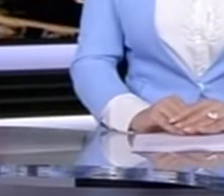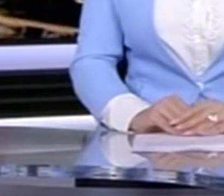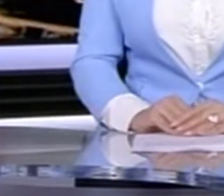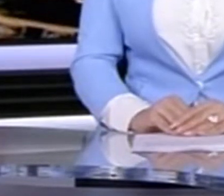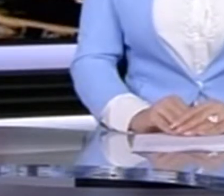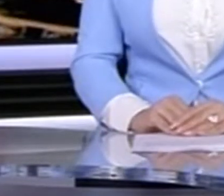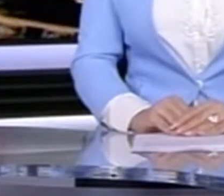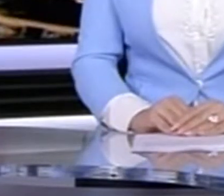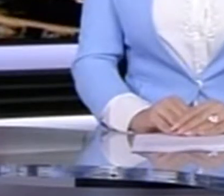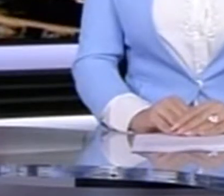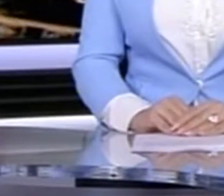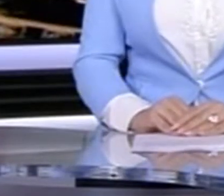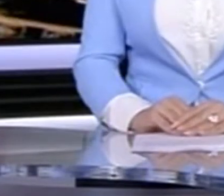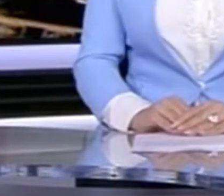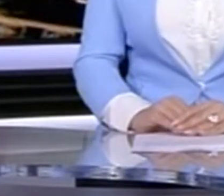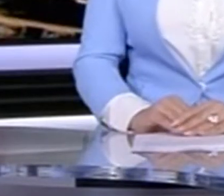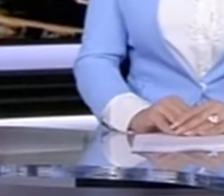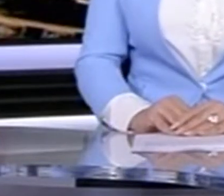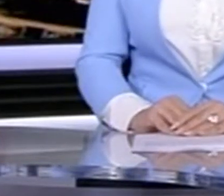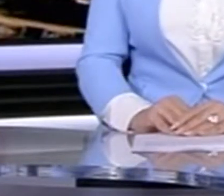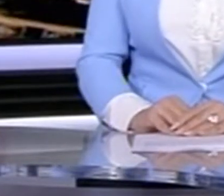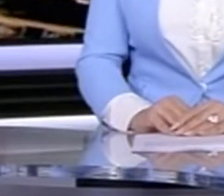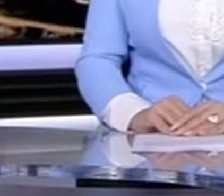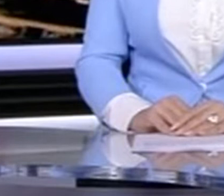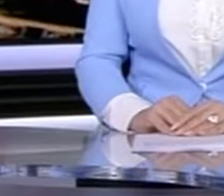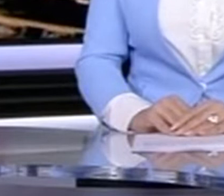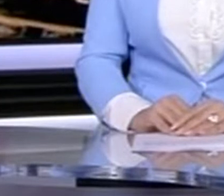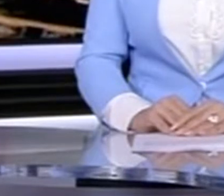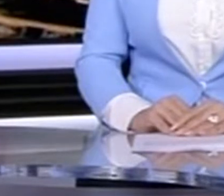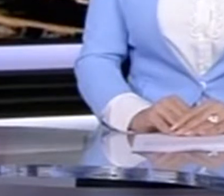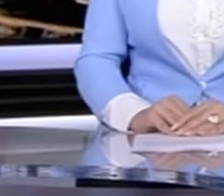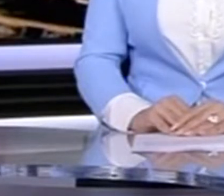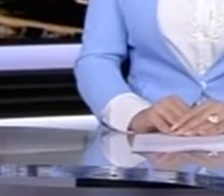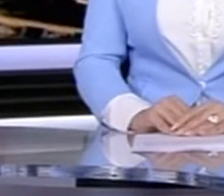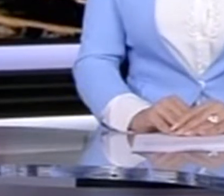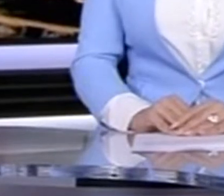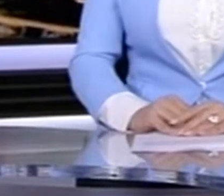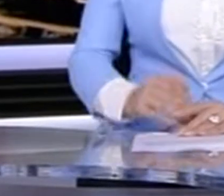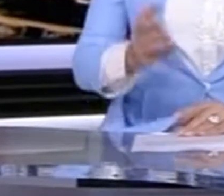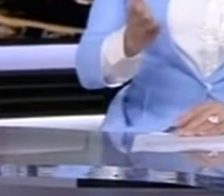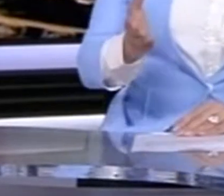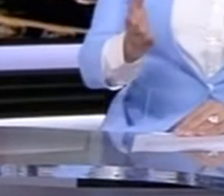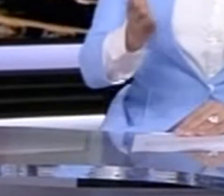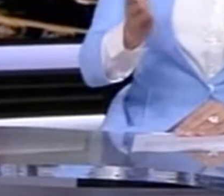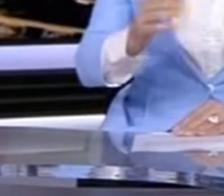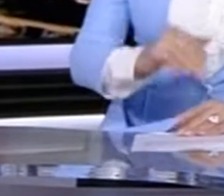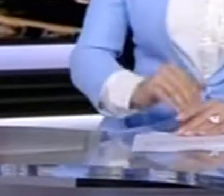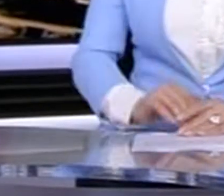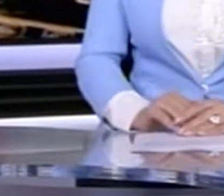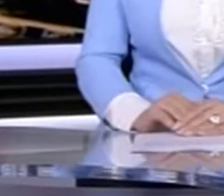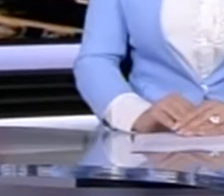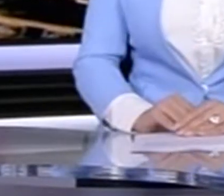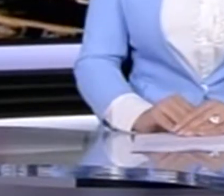جانب مناقشة موضوعات عدة استدعت مواقف وتصريحات برلمانية متنوعة. نعم، استجواب